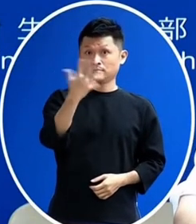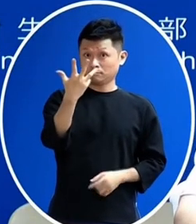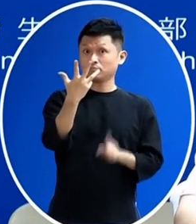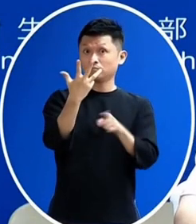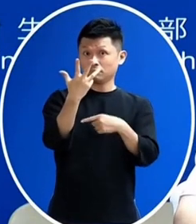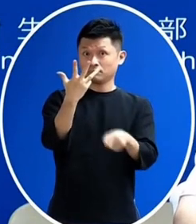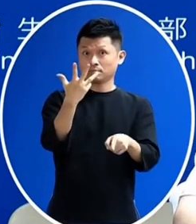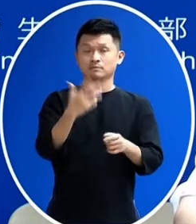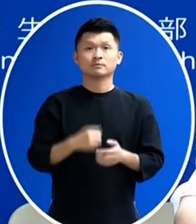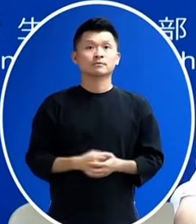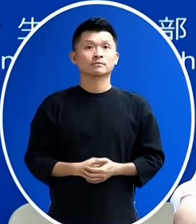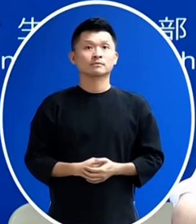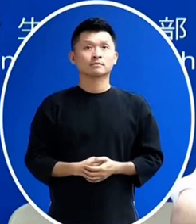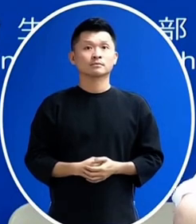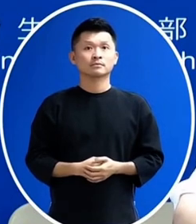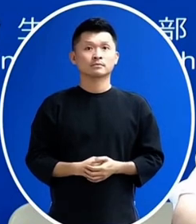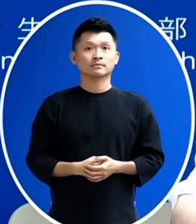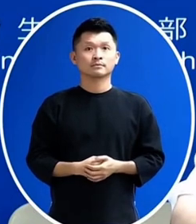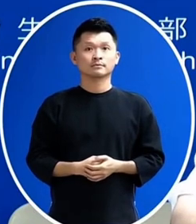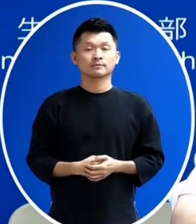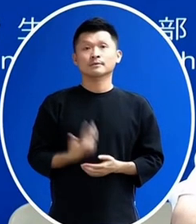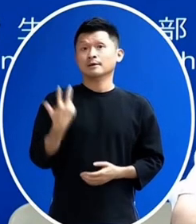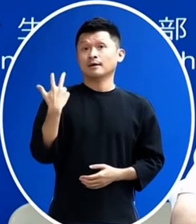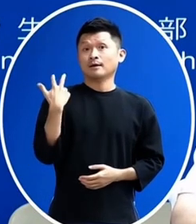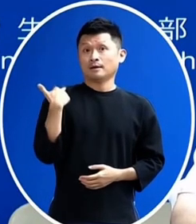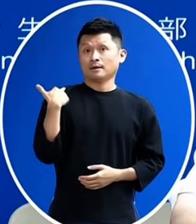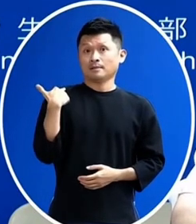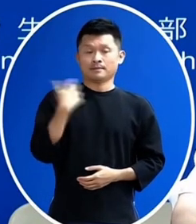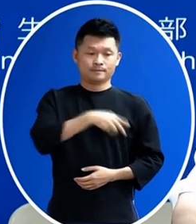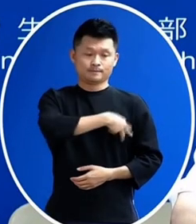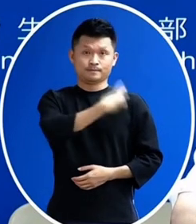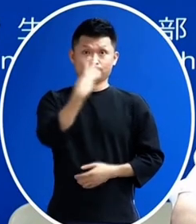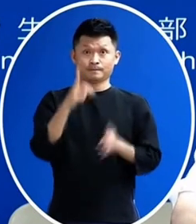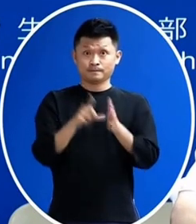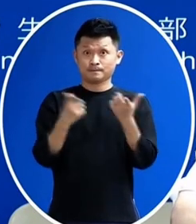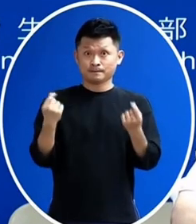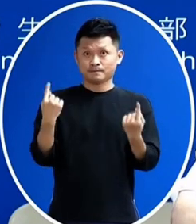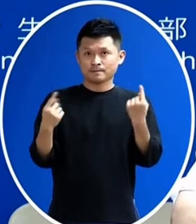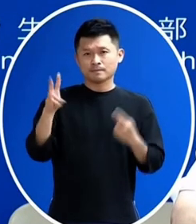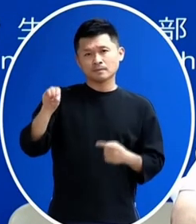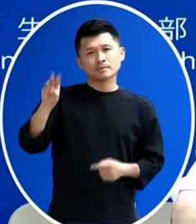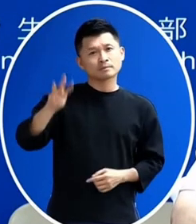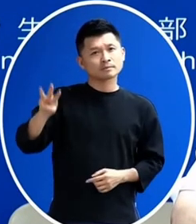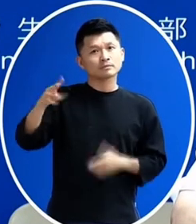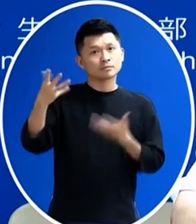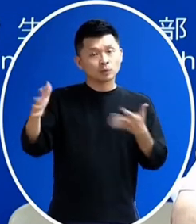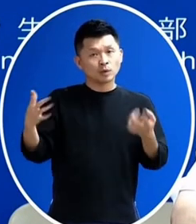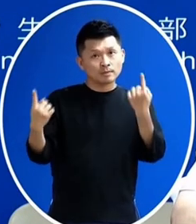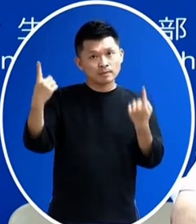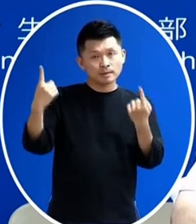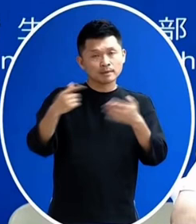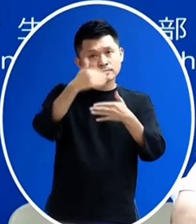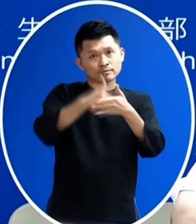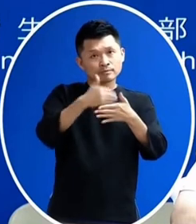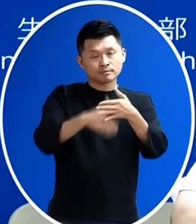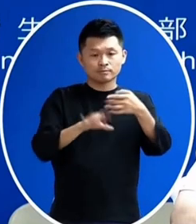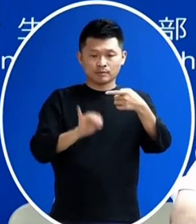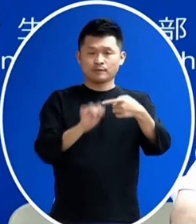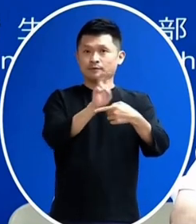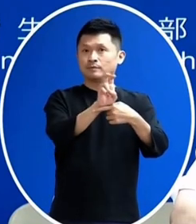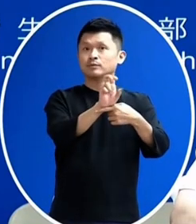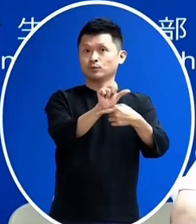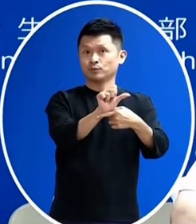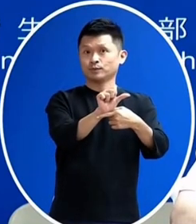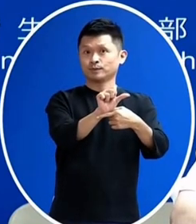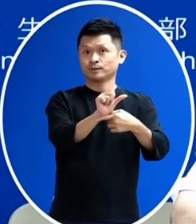24798位，那比起在上一周的礼拜三33000多位，降低了大概25%